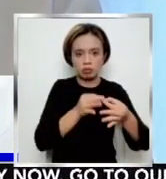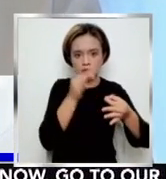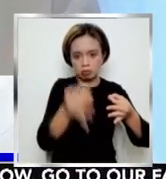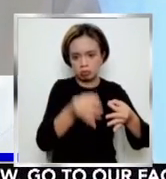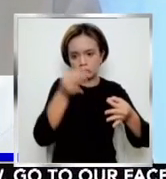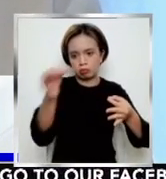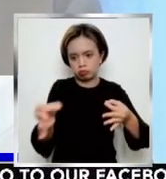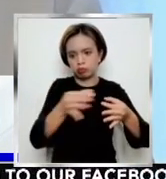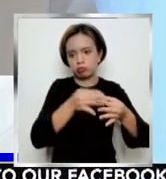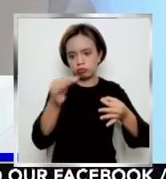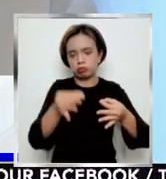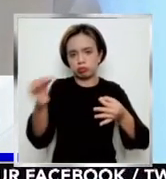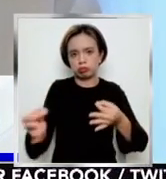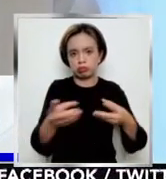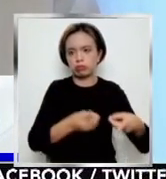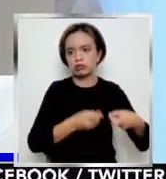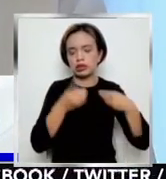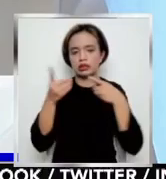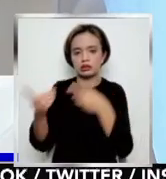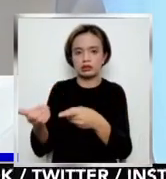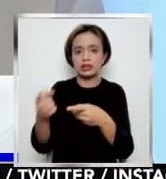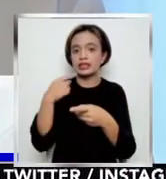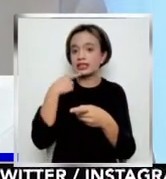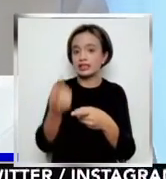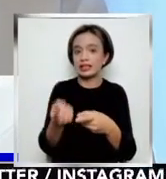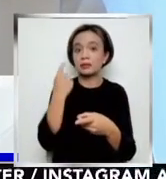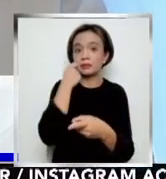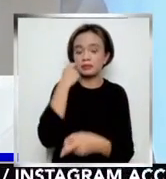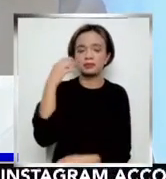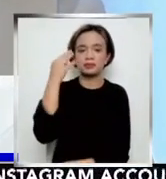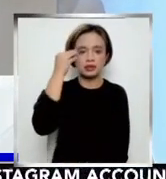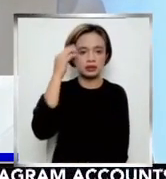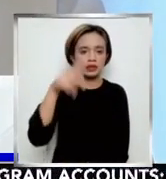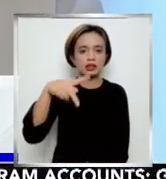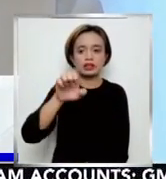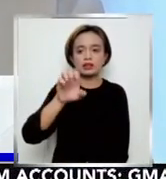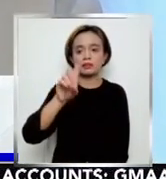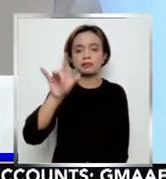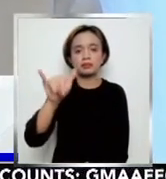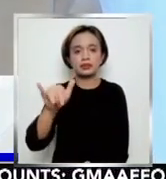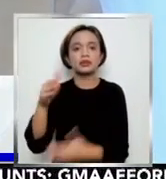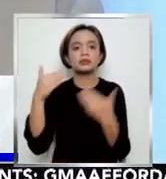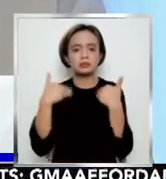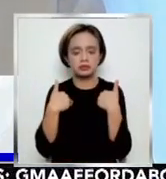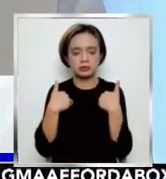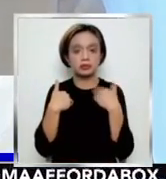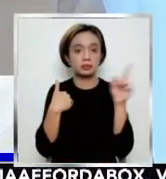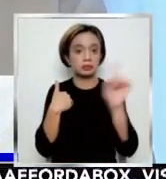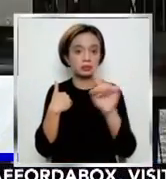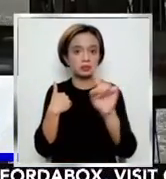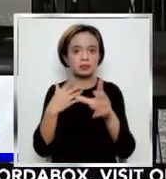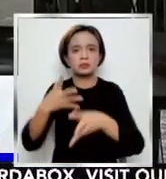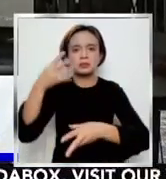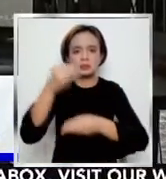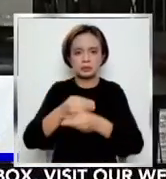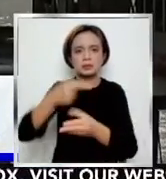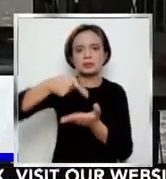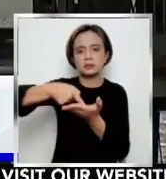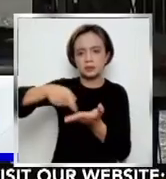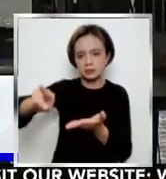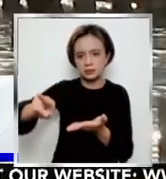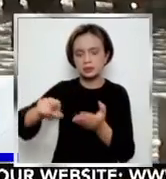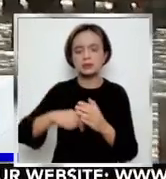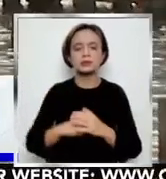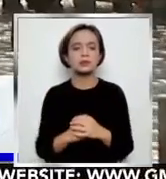the port, as what Mr. Teddy said is, there is a corresponding additional charges. Kinukuha